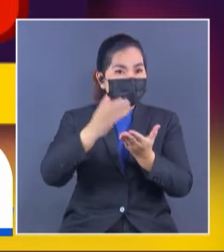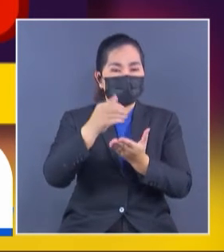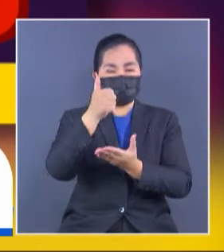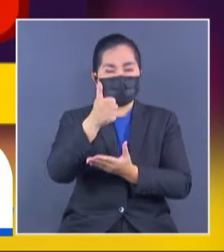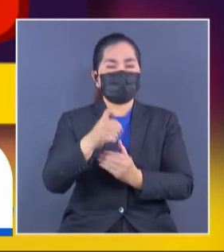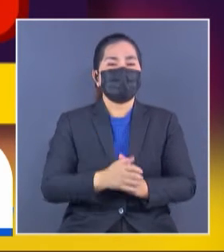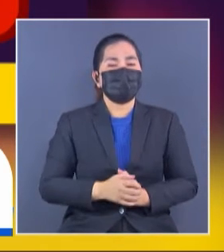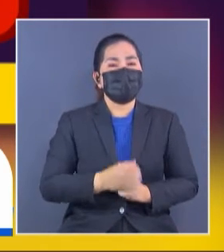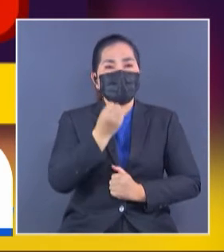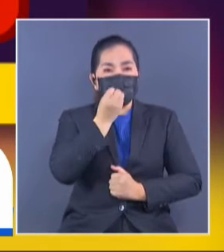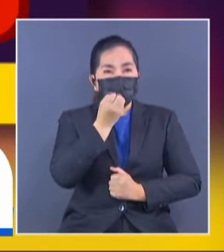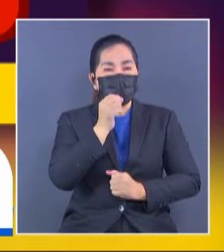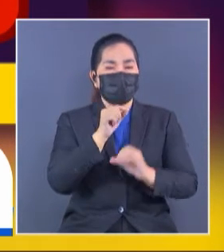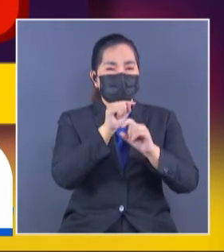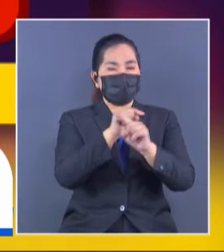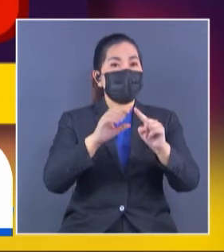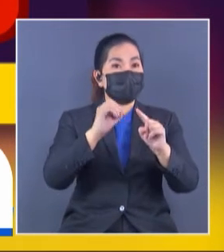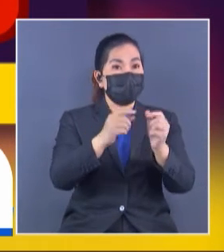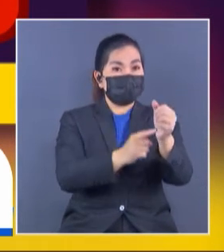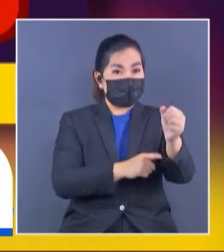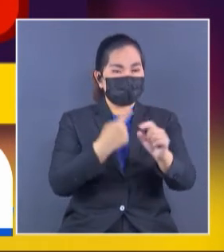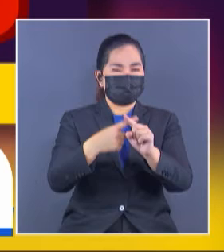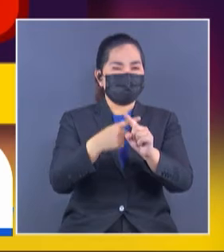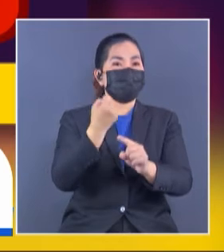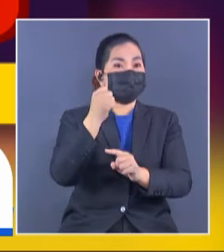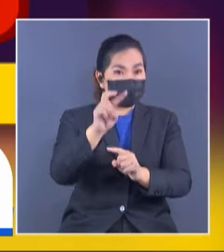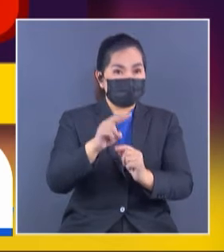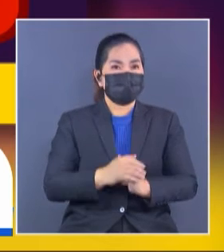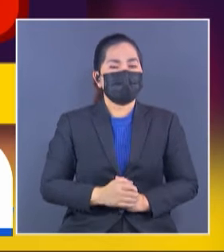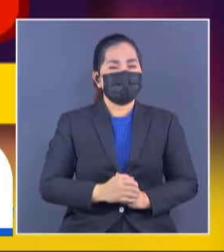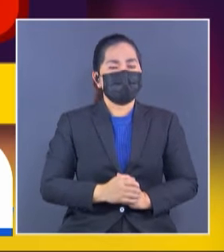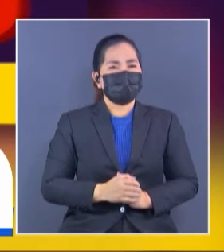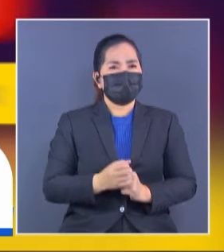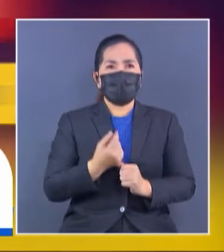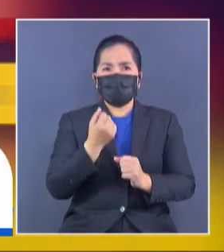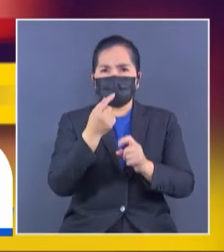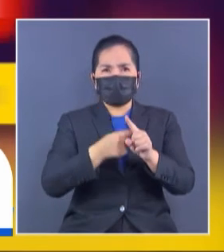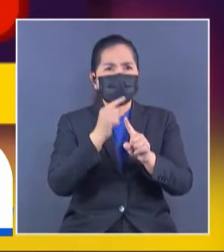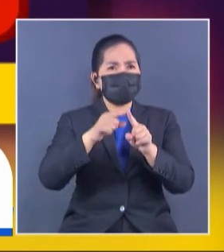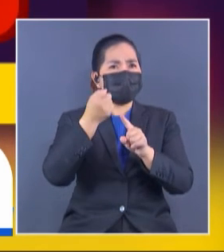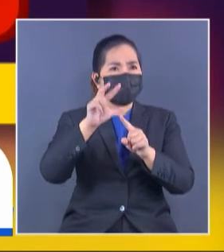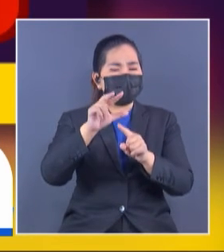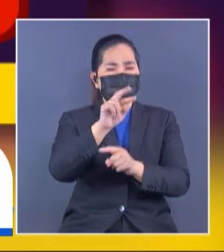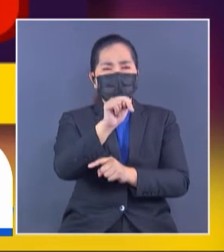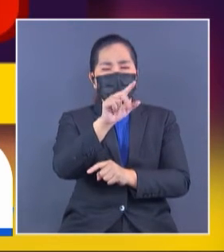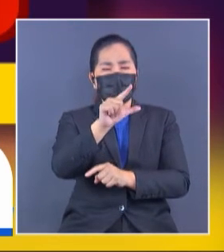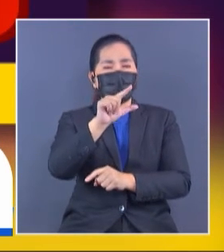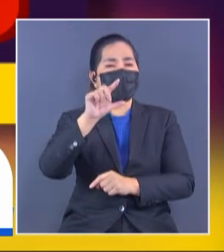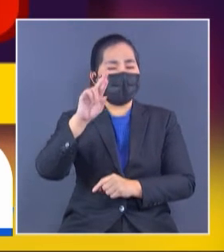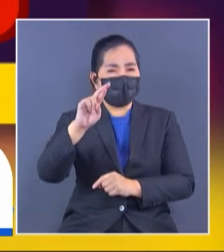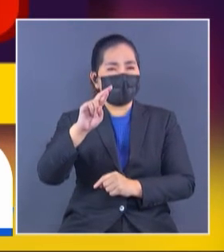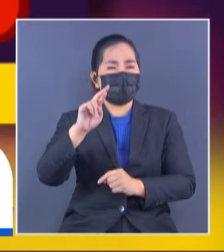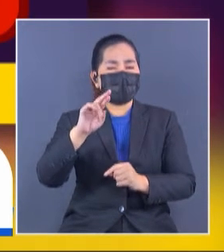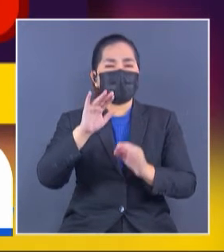แบมโดยคิดอัตราดอกเบี้ย 0%นาน 12เดือนนะครับหลังจากนั้นที่อัตราดอกเบี้ยmlrแบมตลอด